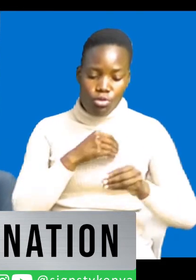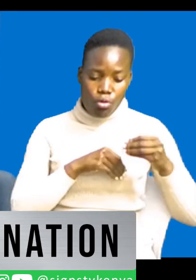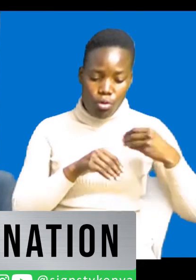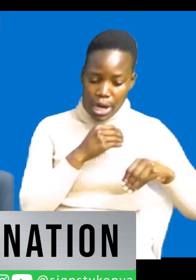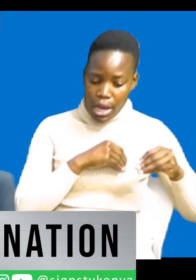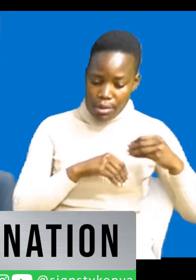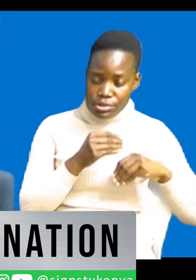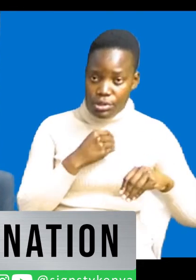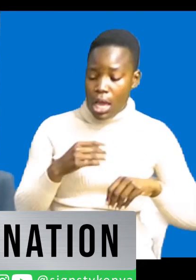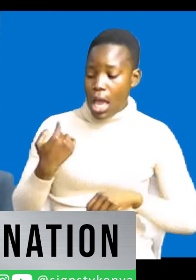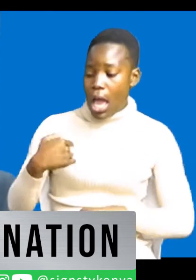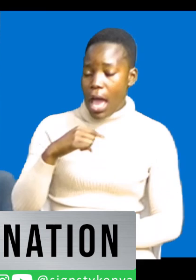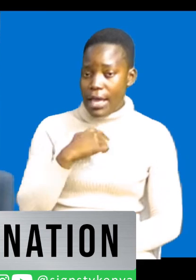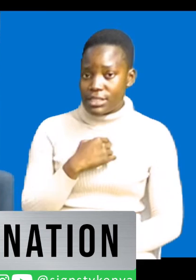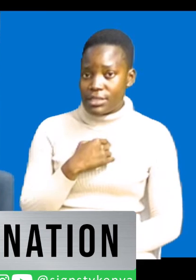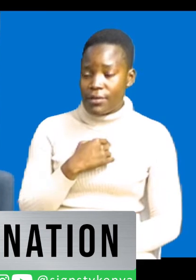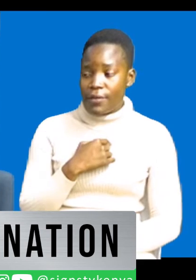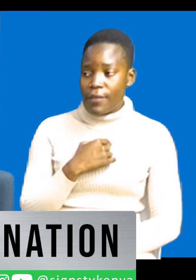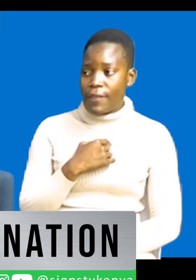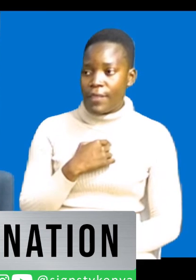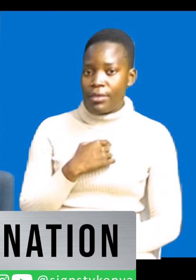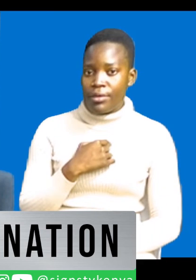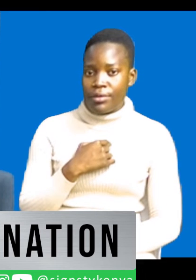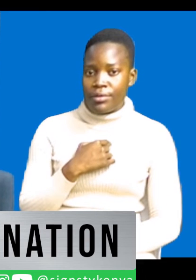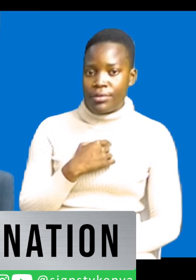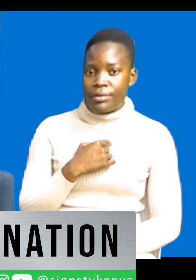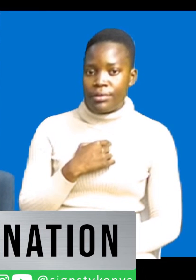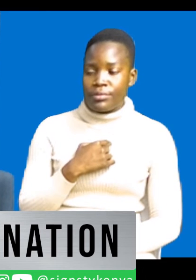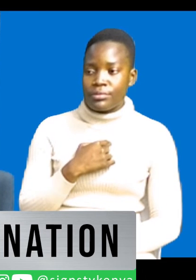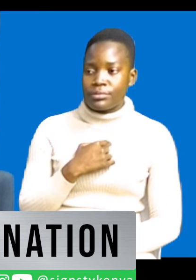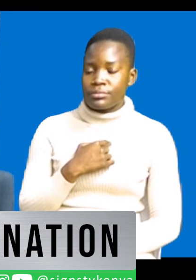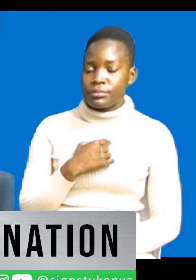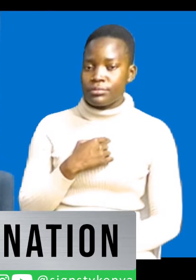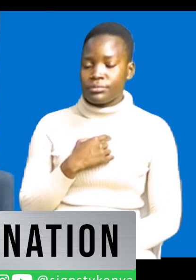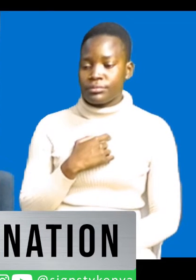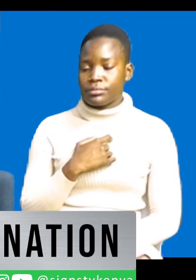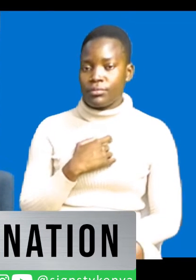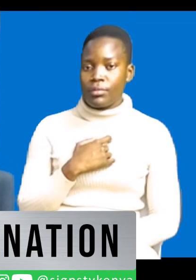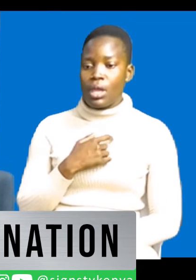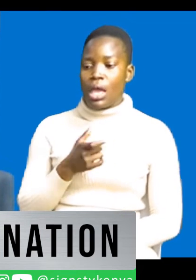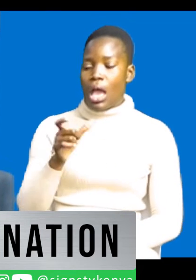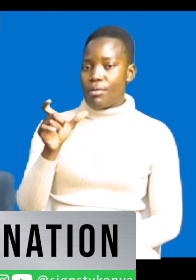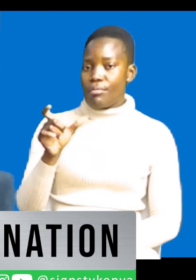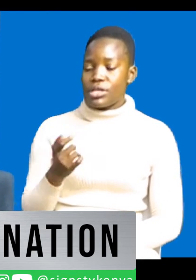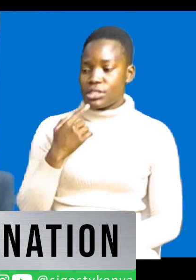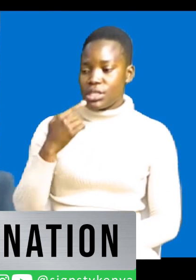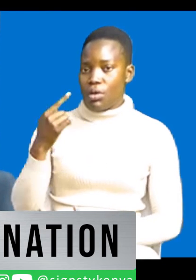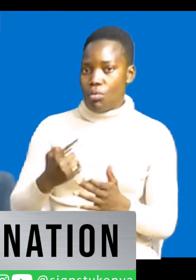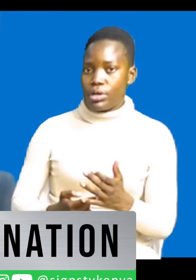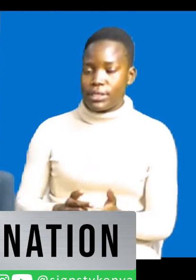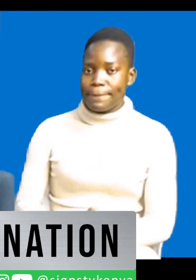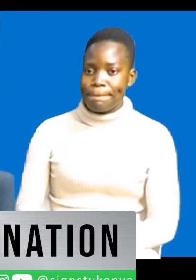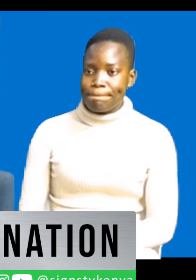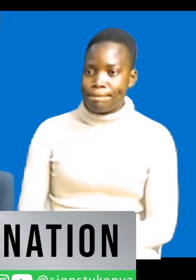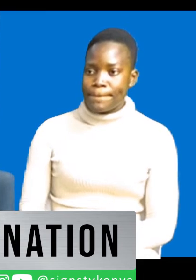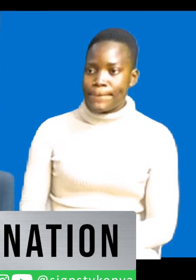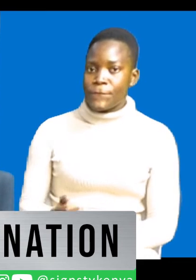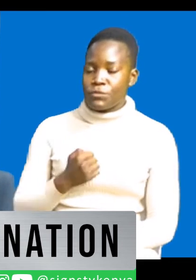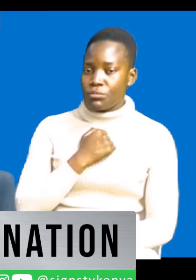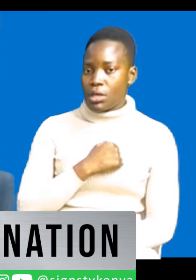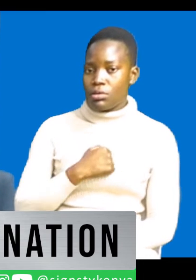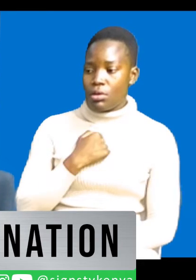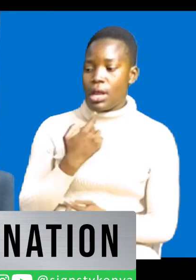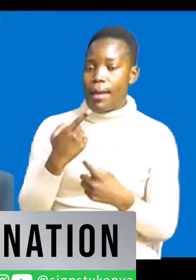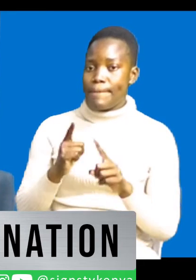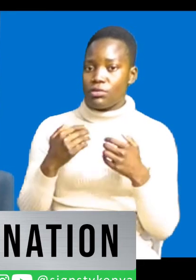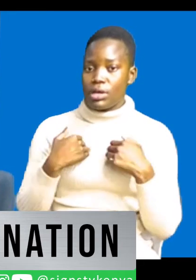Jonah. Hatujaona and who said vita ya corruption mzuri. Kuna mtu alisema ni vendetta ndio inapiganiwa. Sorry kukucut